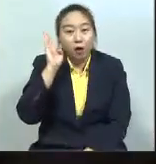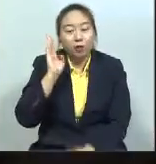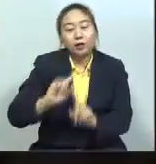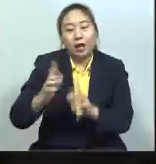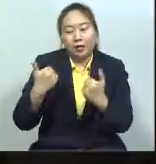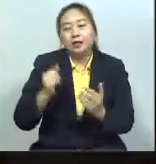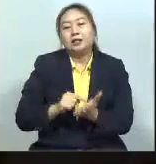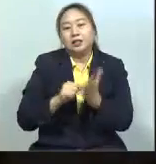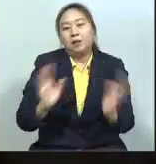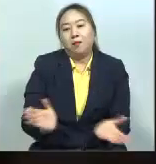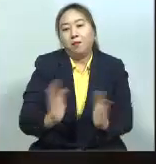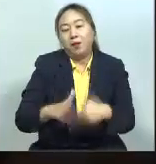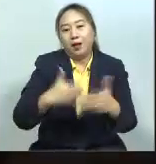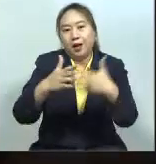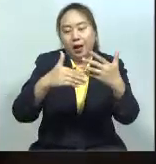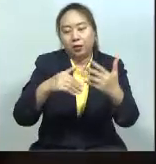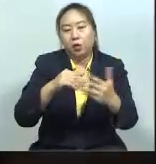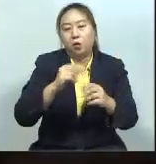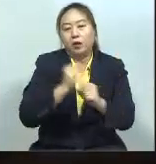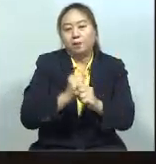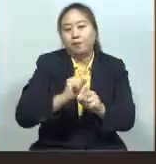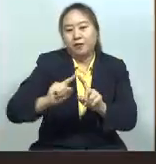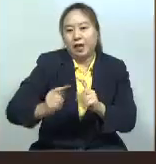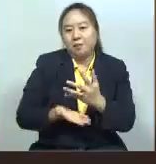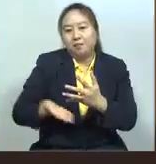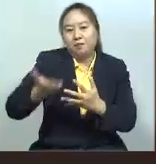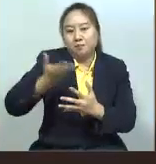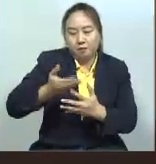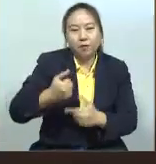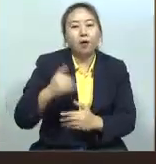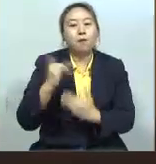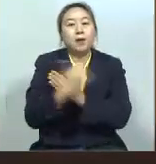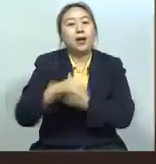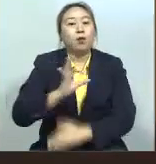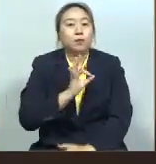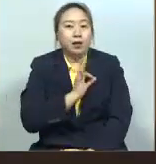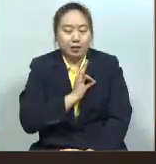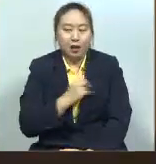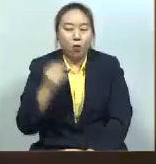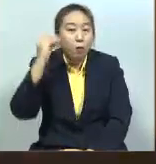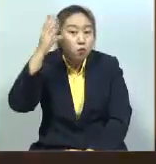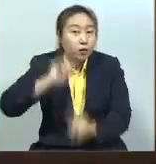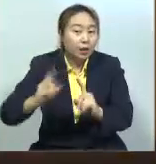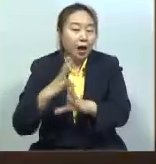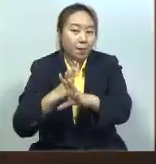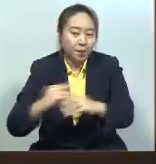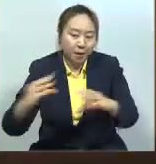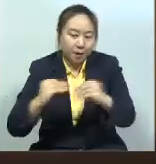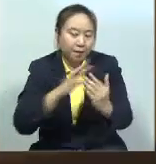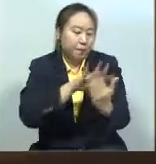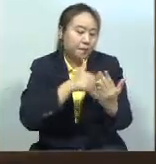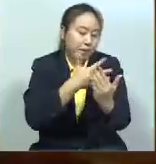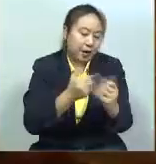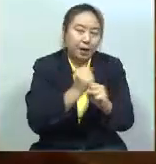ให้มีการพัฒนาเวทีในการเพิ่มขีดความสามารถแลกเปลี่ยนความรู้แก่ประเทศสมาชิกทั้งในเชิงนโยบายและการ